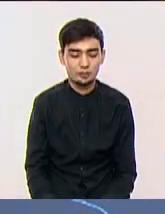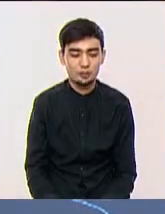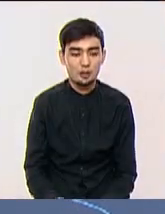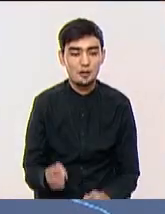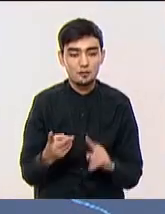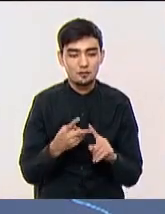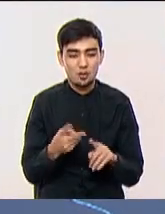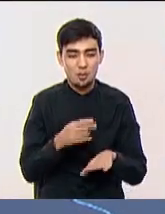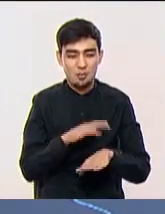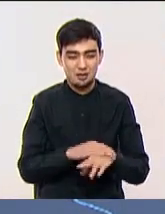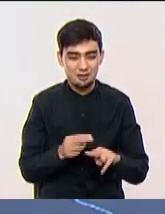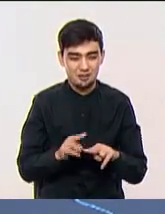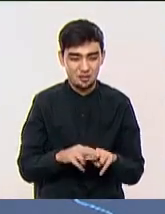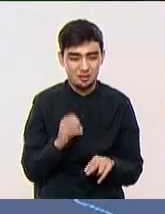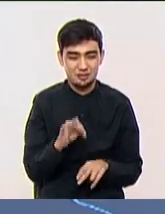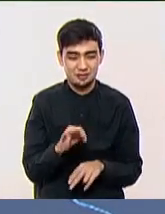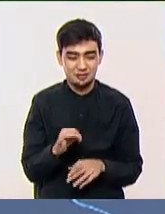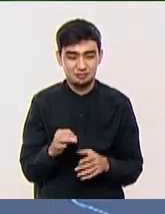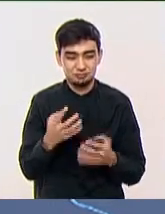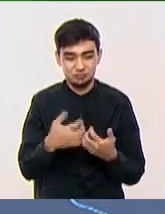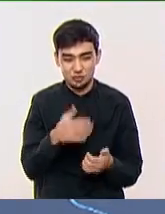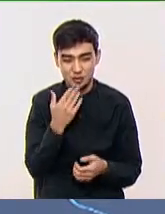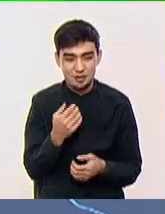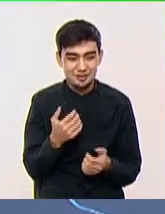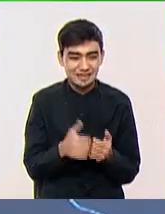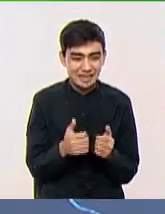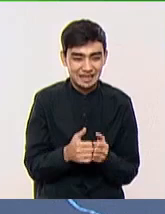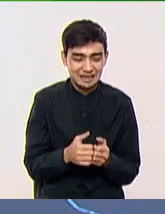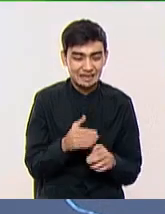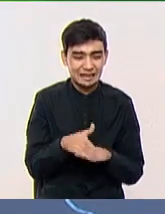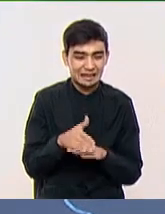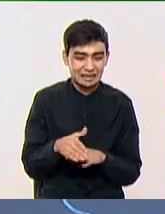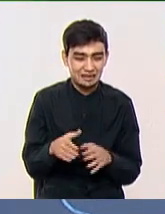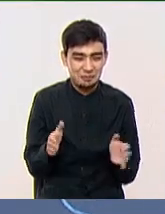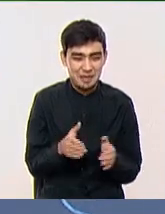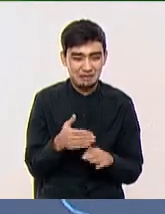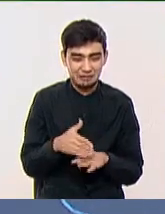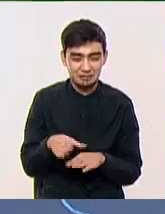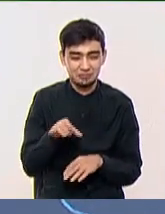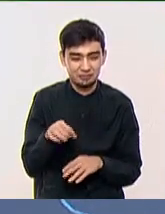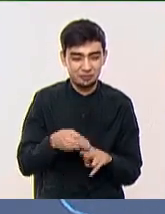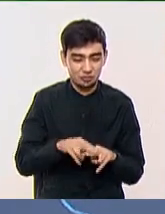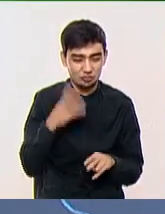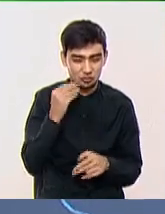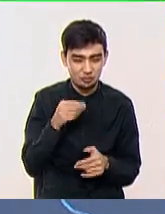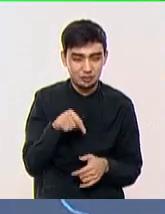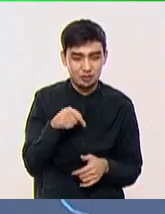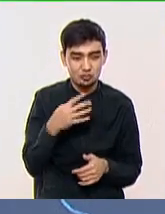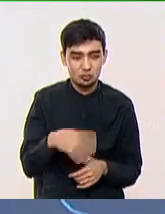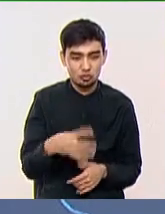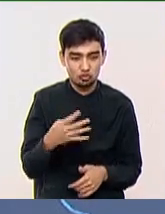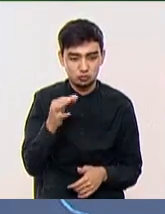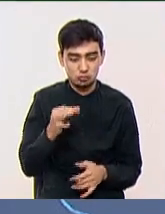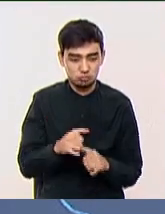Екінші деңгейлі банктерді есептемегенде елімізде шағын несие ұйымдарынан кредит алған азаматтардың саны биыл